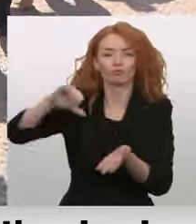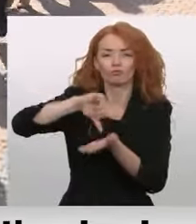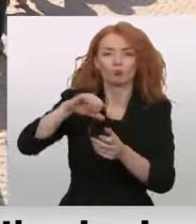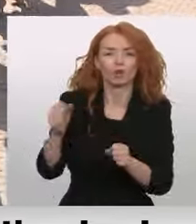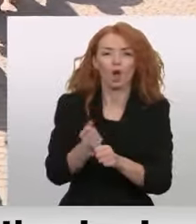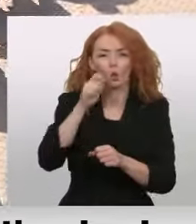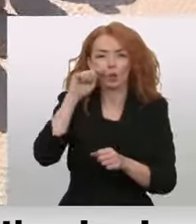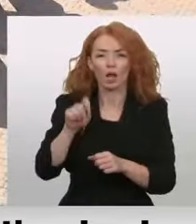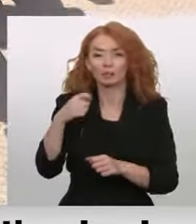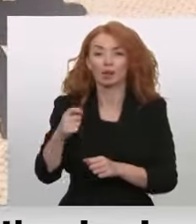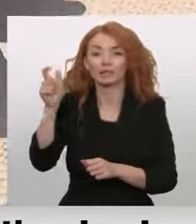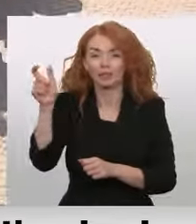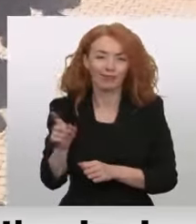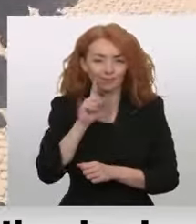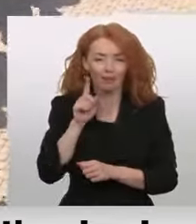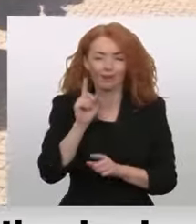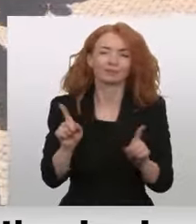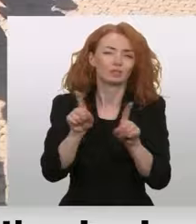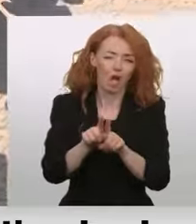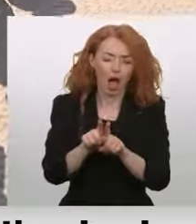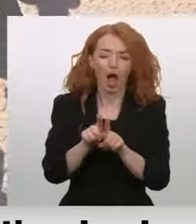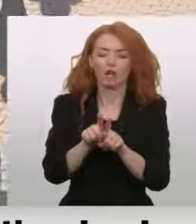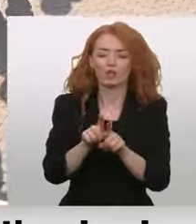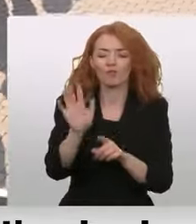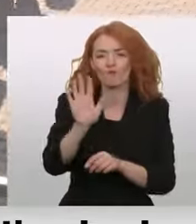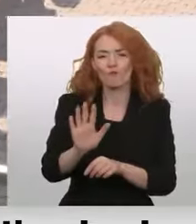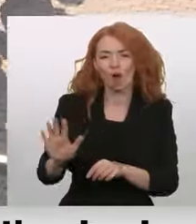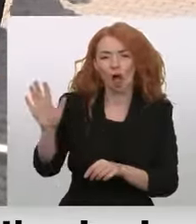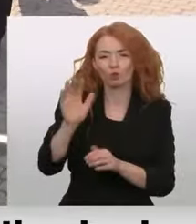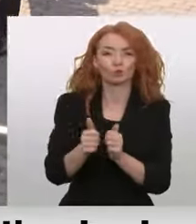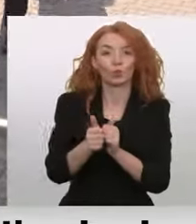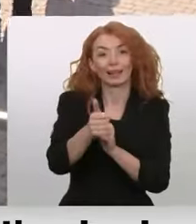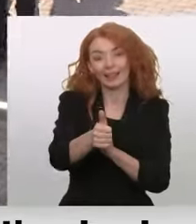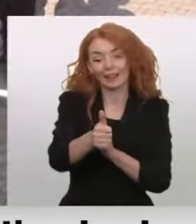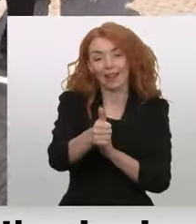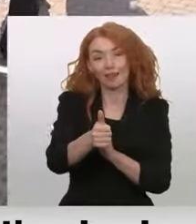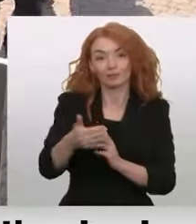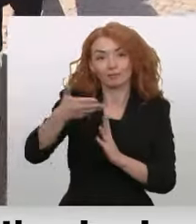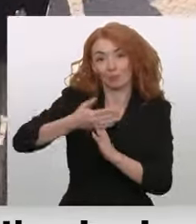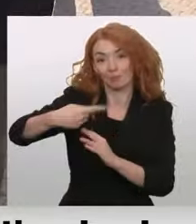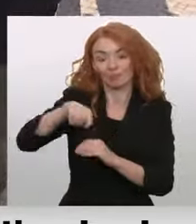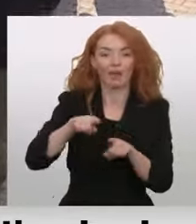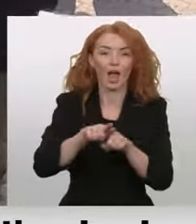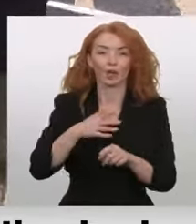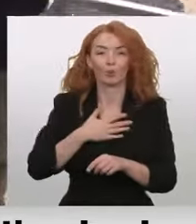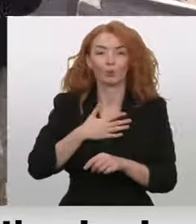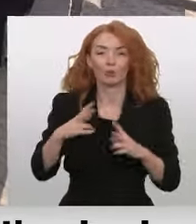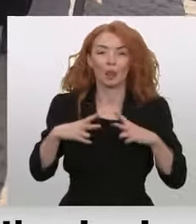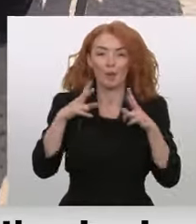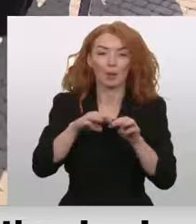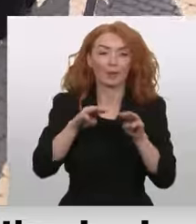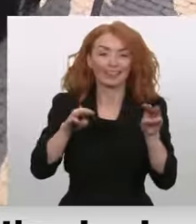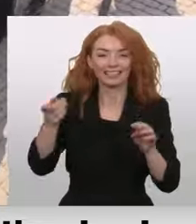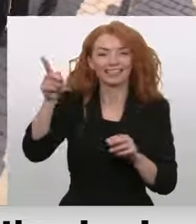Ukrainas prezidents Valdimirs Zelenskis, gan arī vairāku valstu līderi, viņu vidū arī mūsu premjerministre Evika